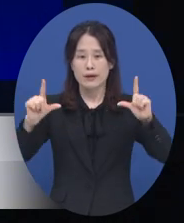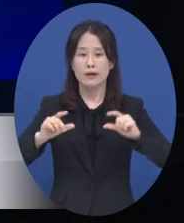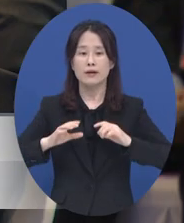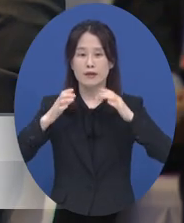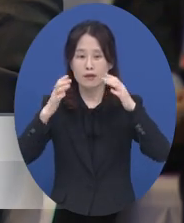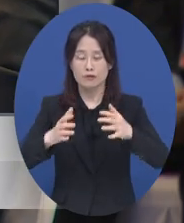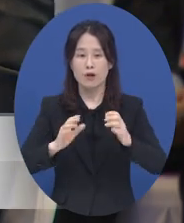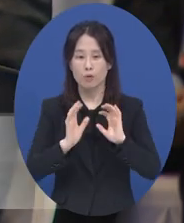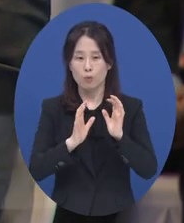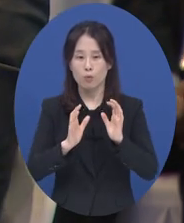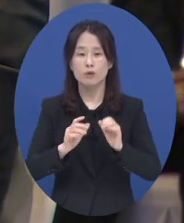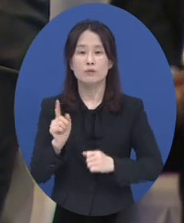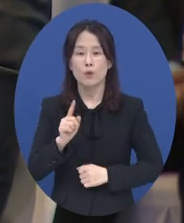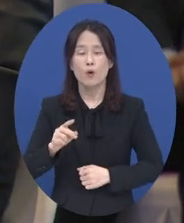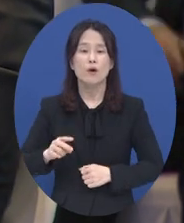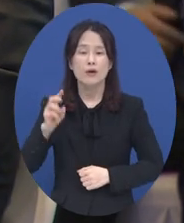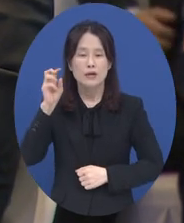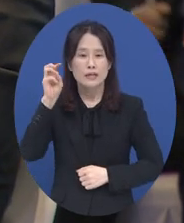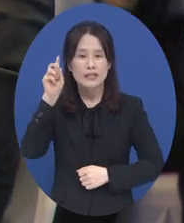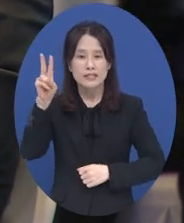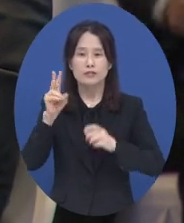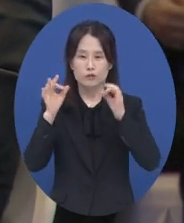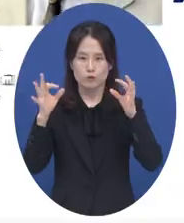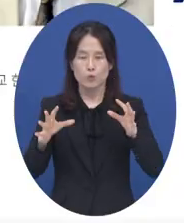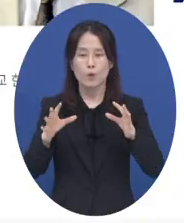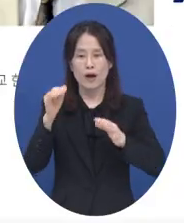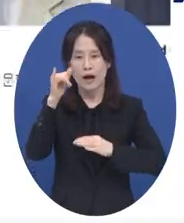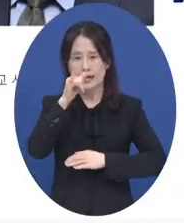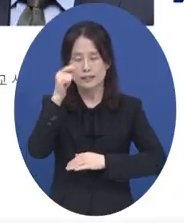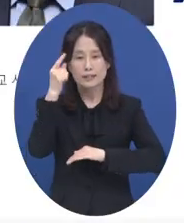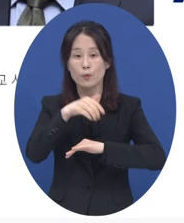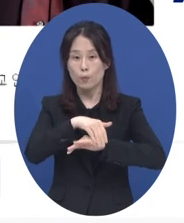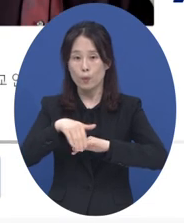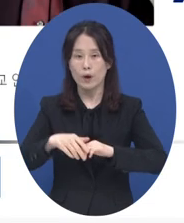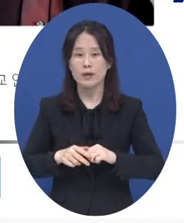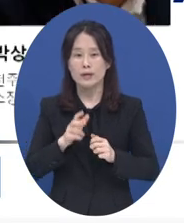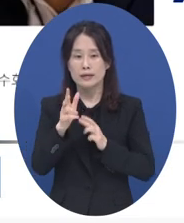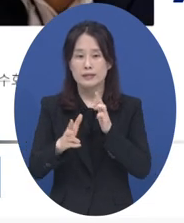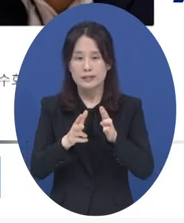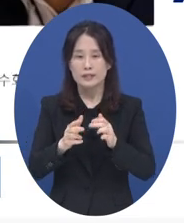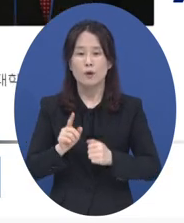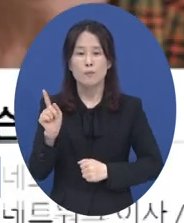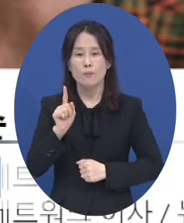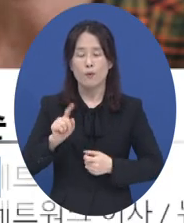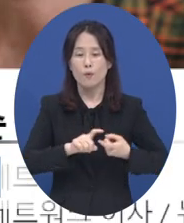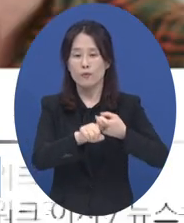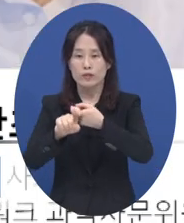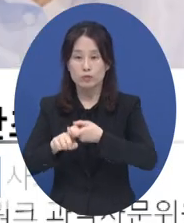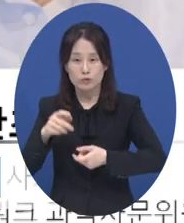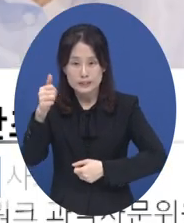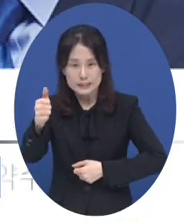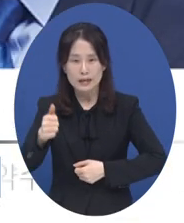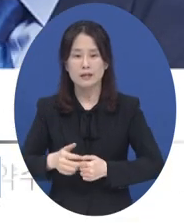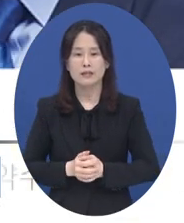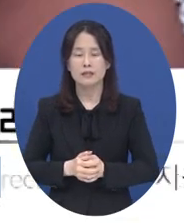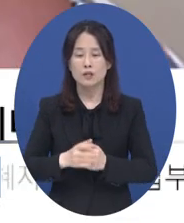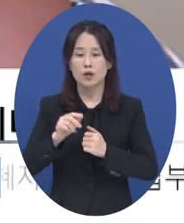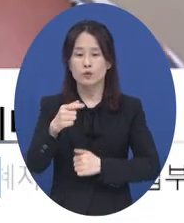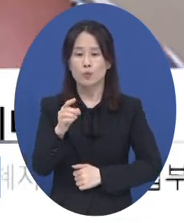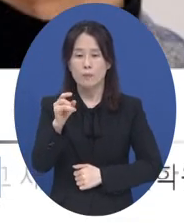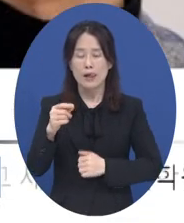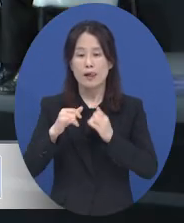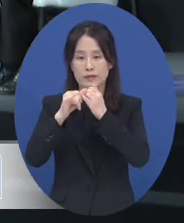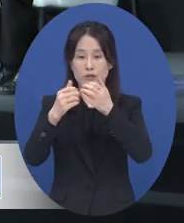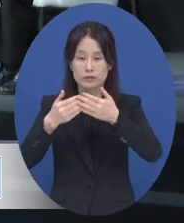컨퍼런스는 의 18일과 19일 이틀 동안 열립니다 살았다 발라 기본소득 치고 네트워크 잣과 노벨 경제학상